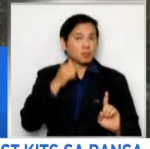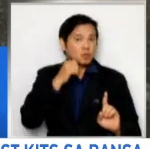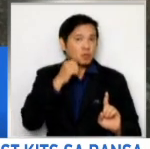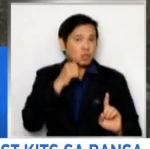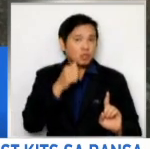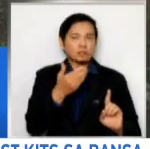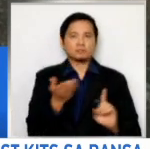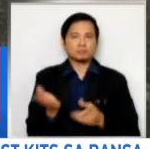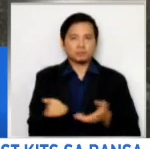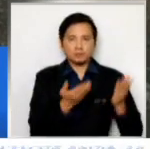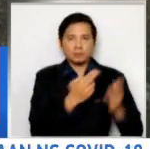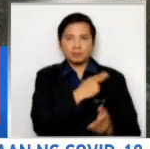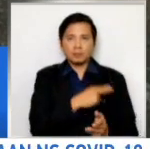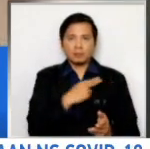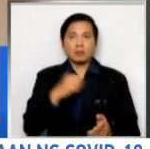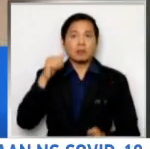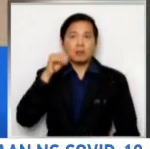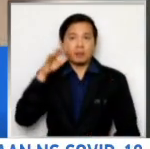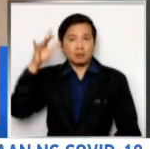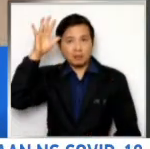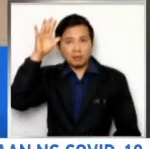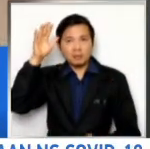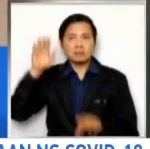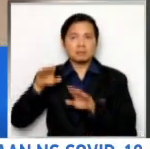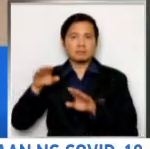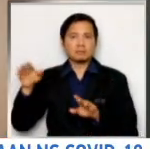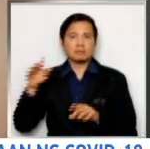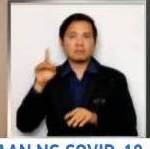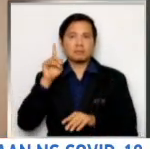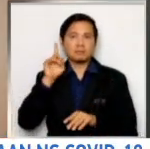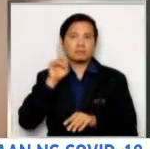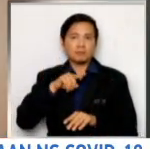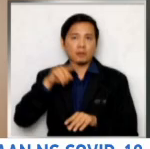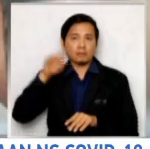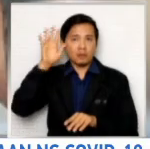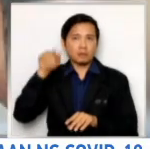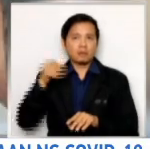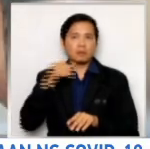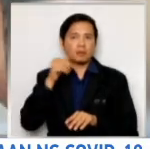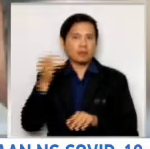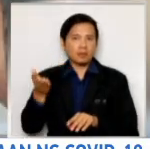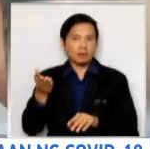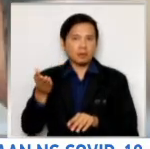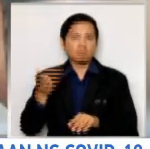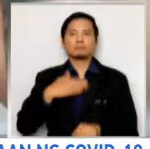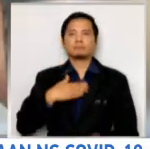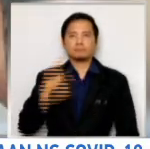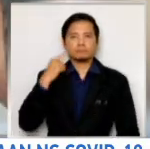ina at stepfather ng 2 bata. Yan ang unang balita. Jonathan Andal, Buong Puso para sa Pilipino.